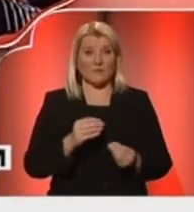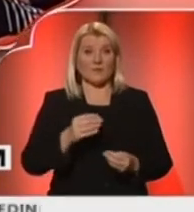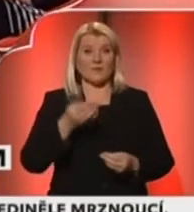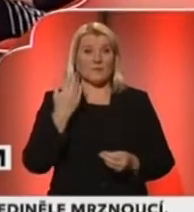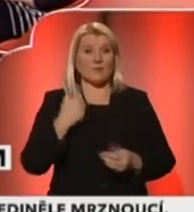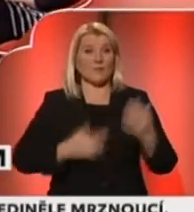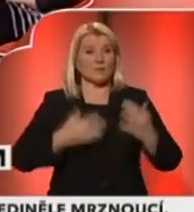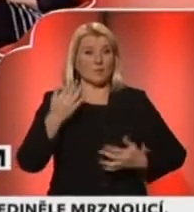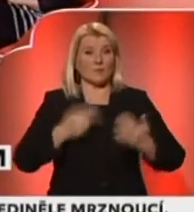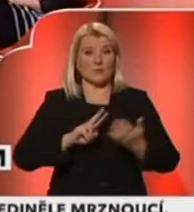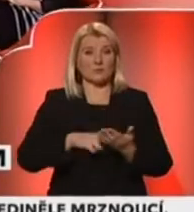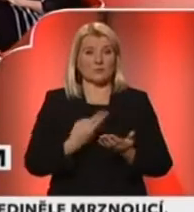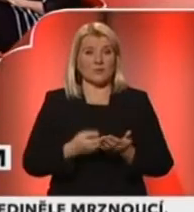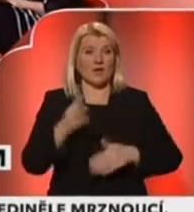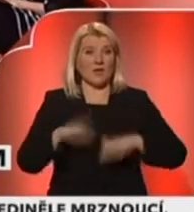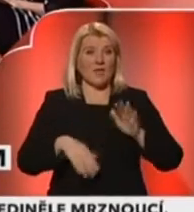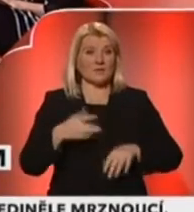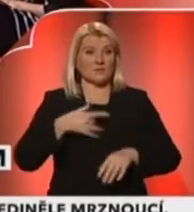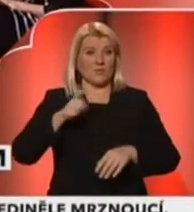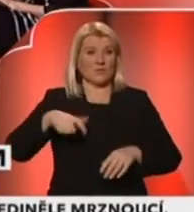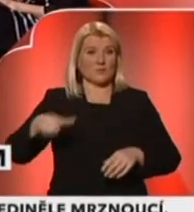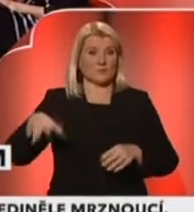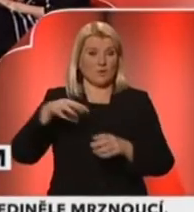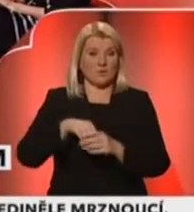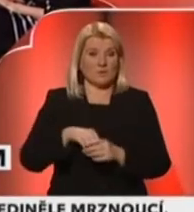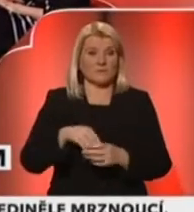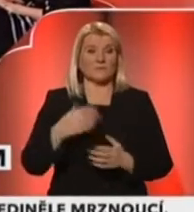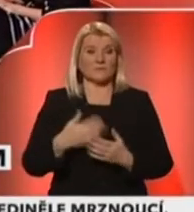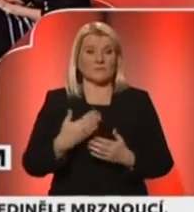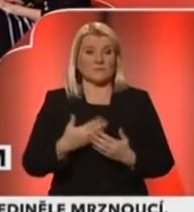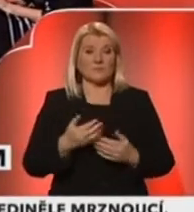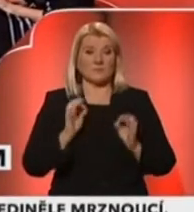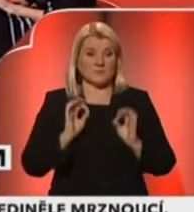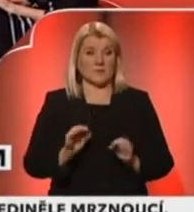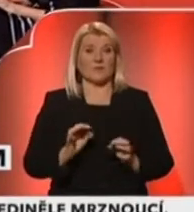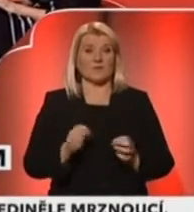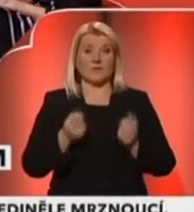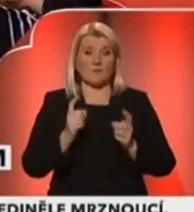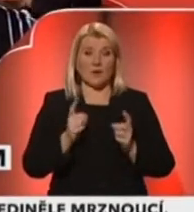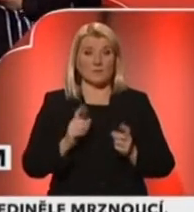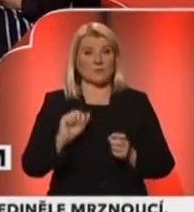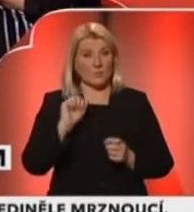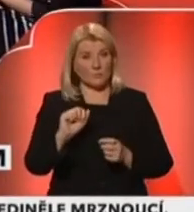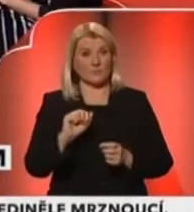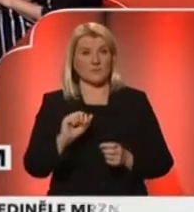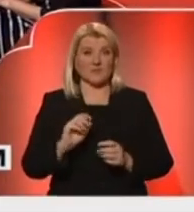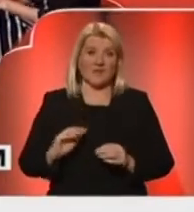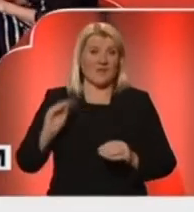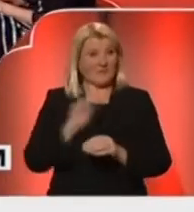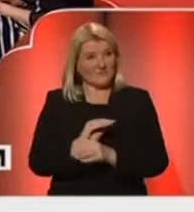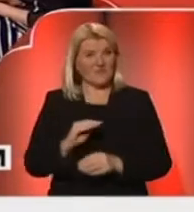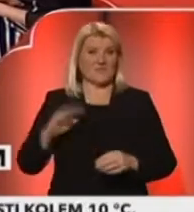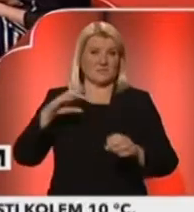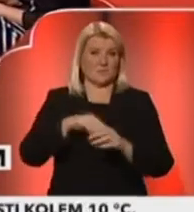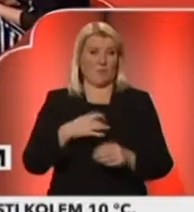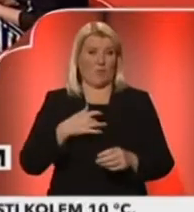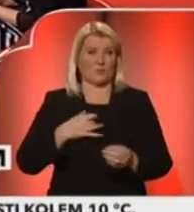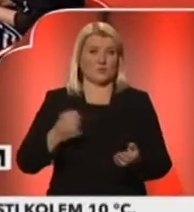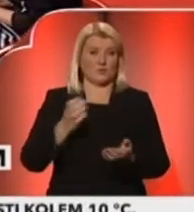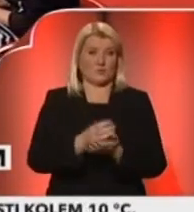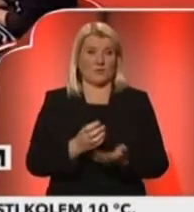dopadlo přepočítávání hlasů na mandáty, tak neměli by být komunisté ještě více v radě